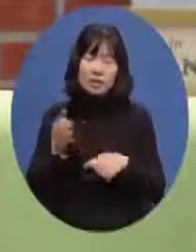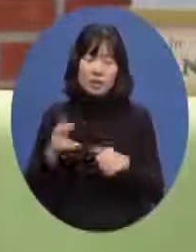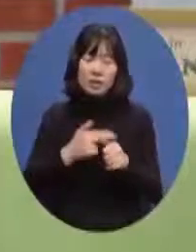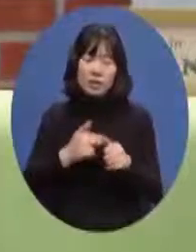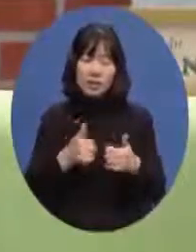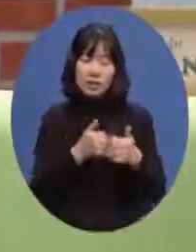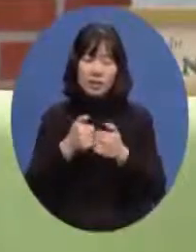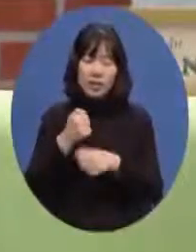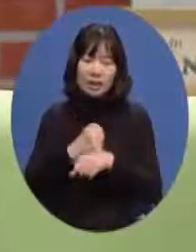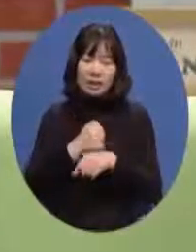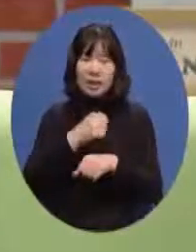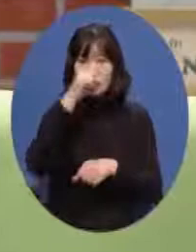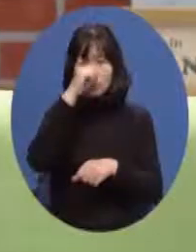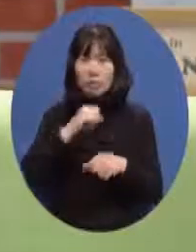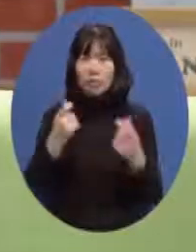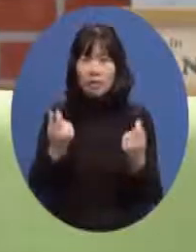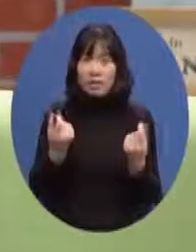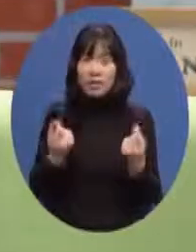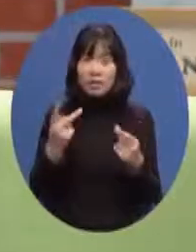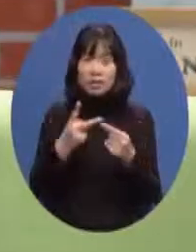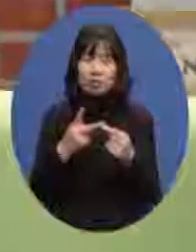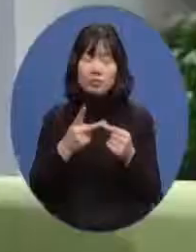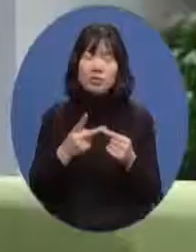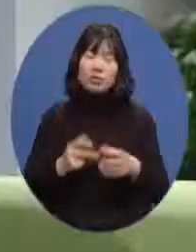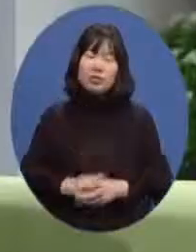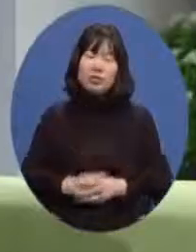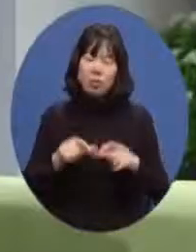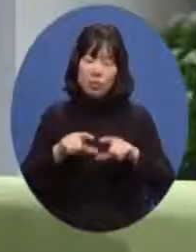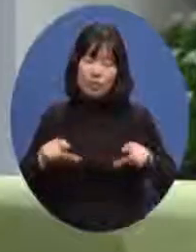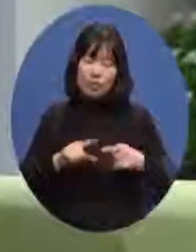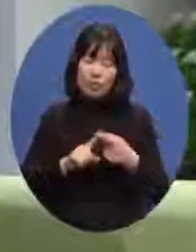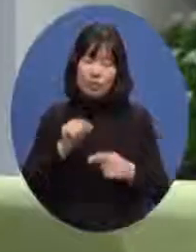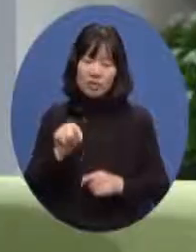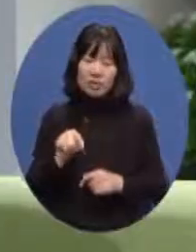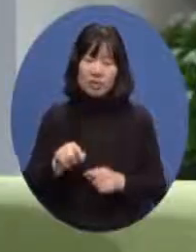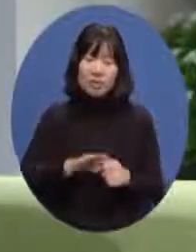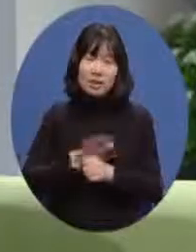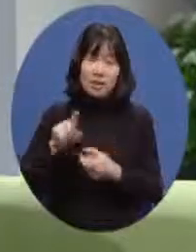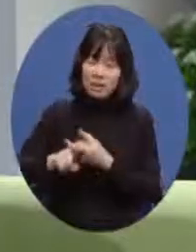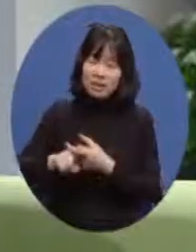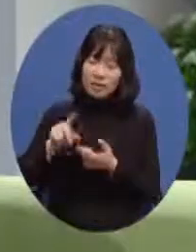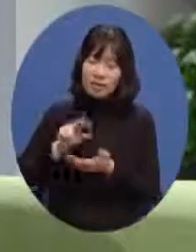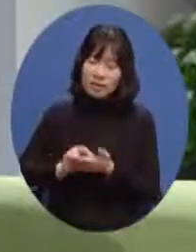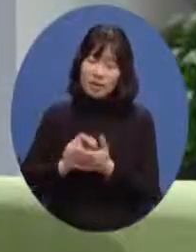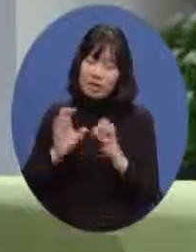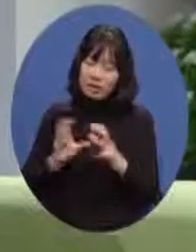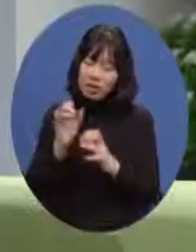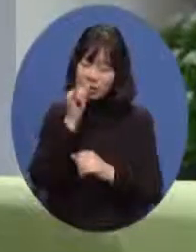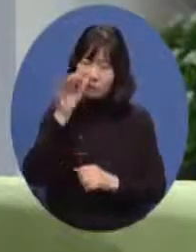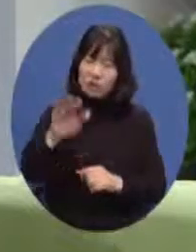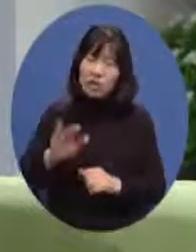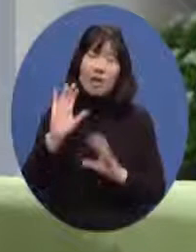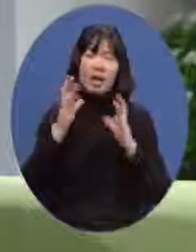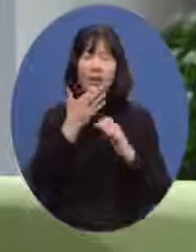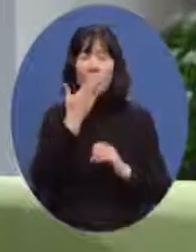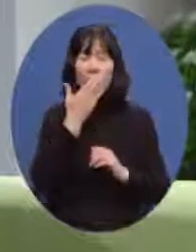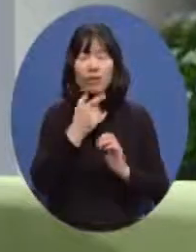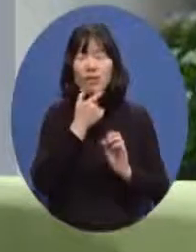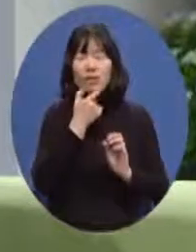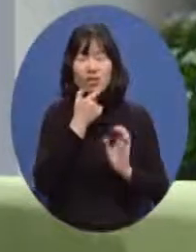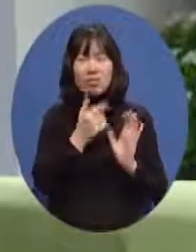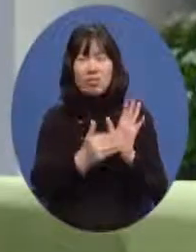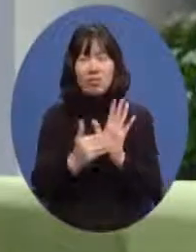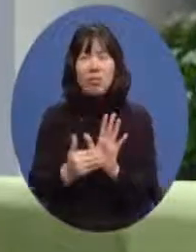좀 상의를 해보셔야 될 것 같고요. 두 번째로는 보통 이제 이것이 이제 애착 문제하고 결합이 돼도 아이들이 먹는 걸 거부하는 경우가